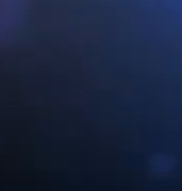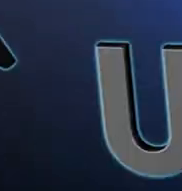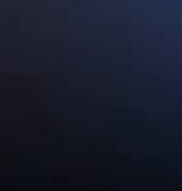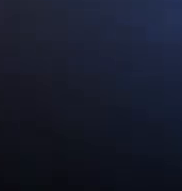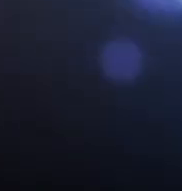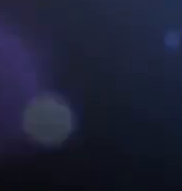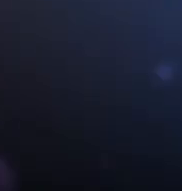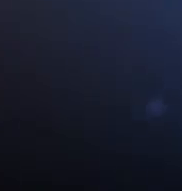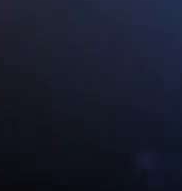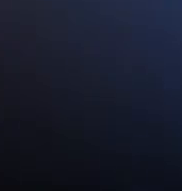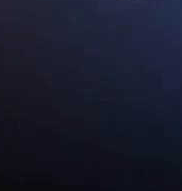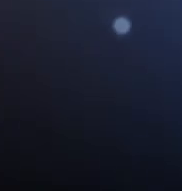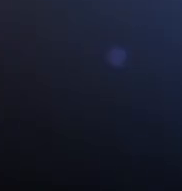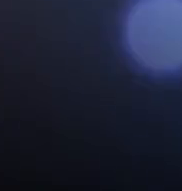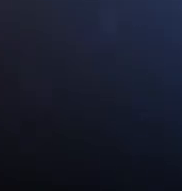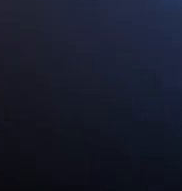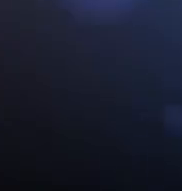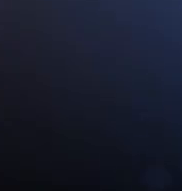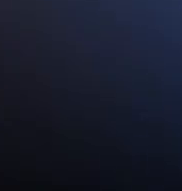Hai